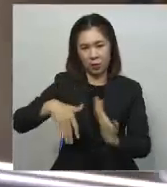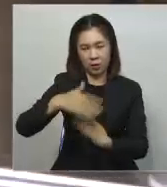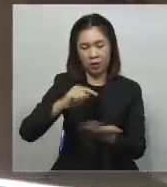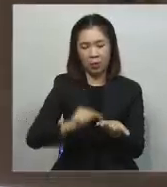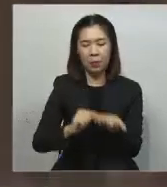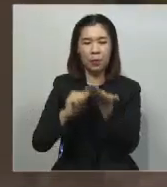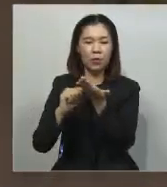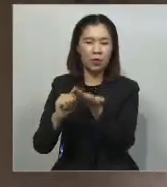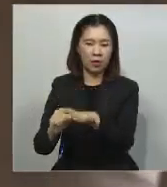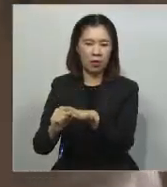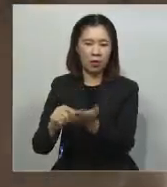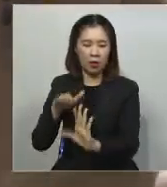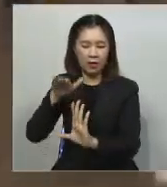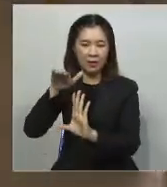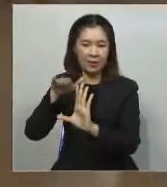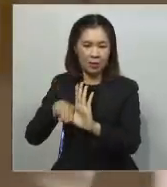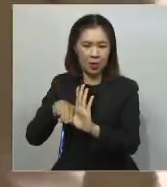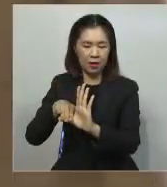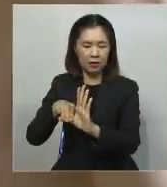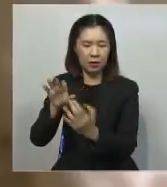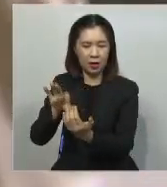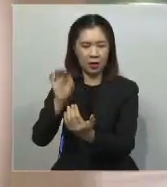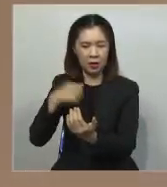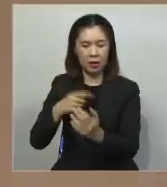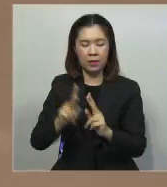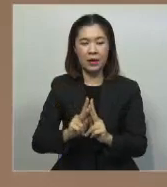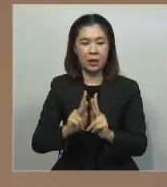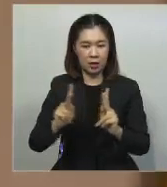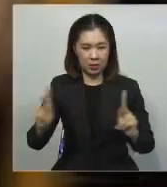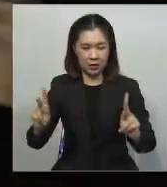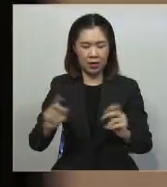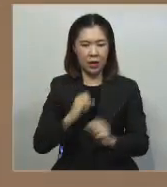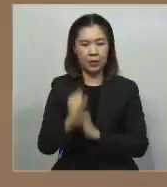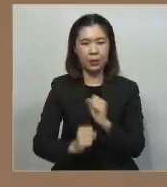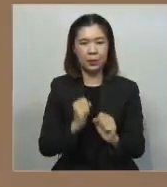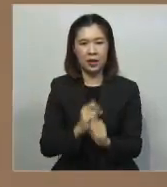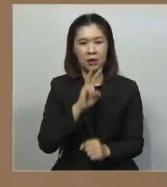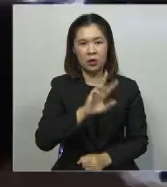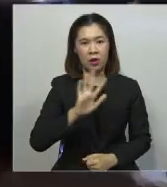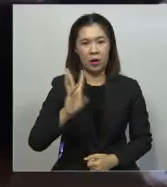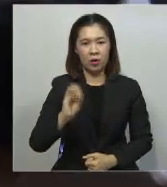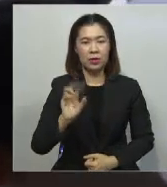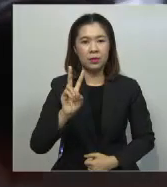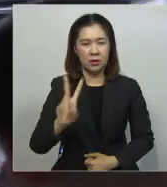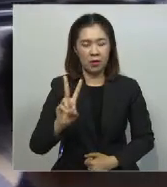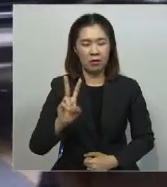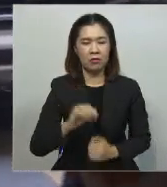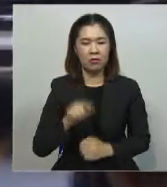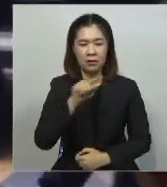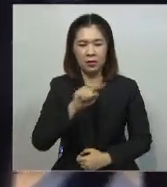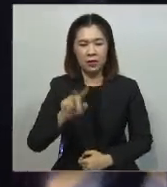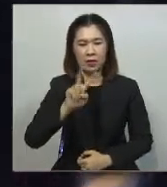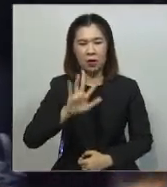อพิจารณาการสมัครเข้ารับการคัดเลือกเป็นกรรมการมรดกโลกวาระปี2562ถึง